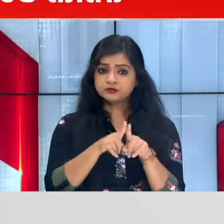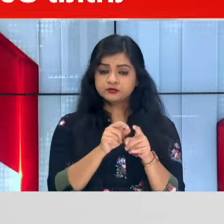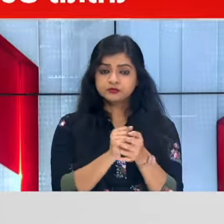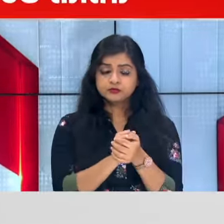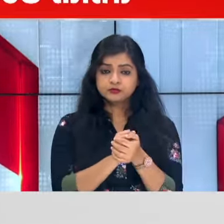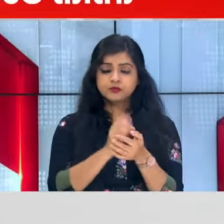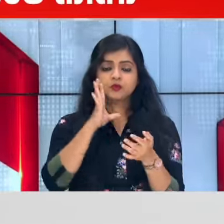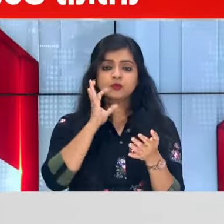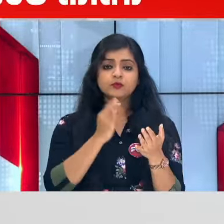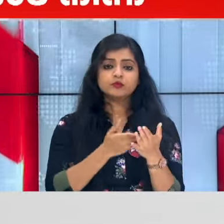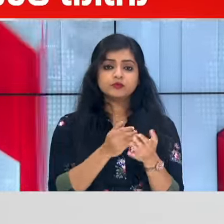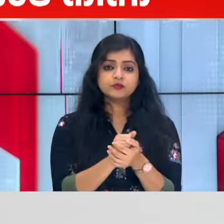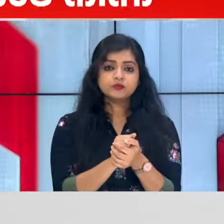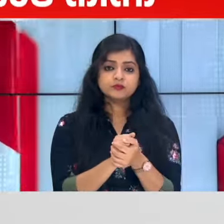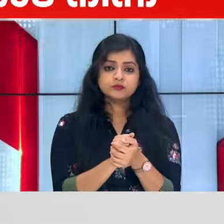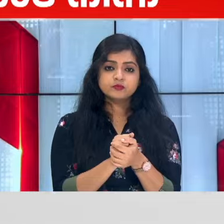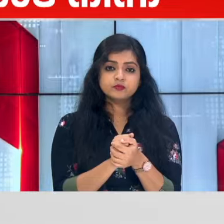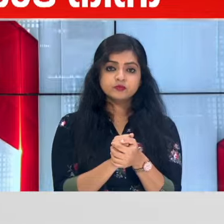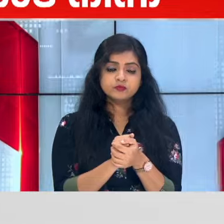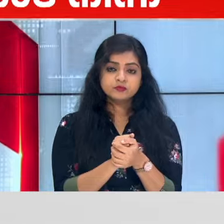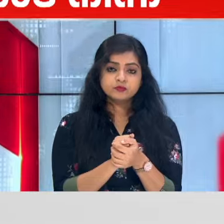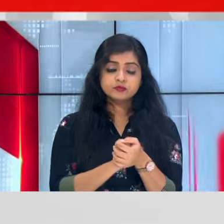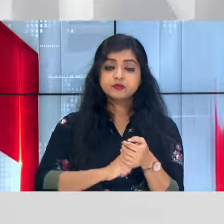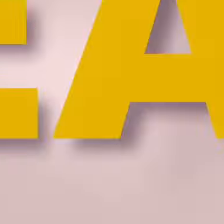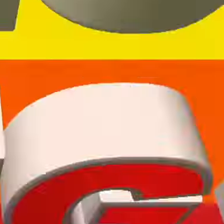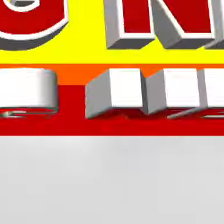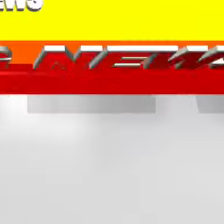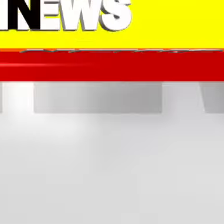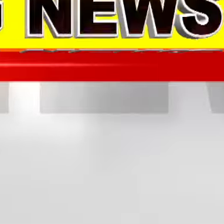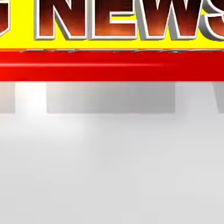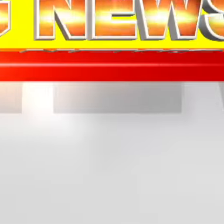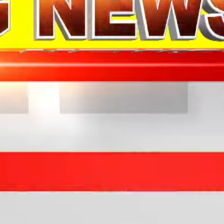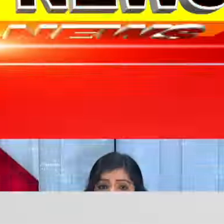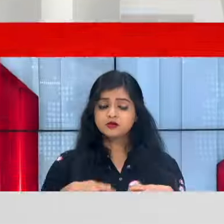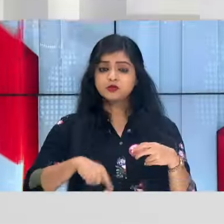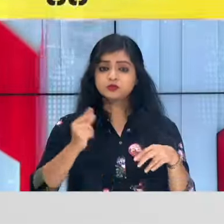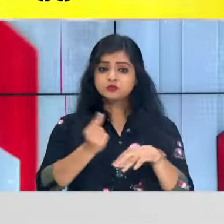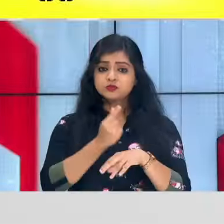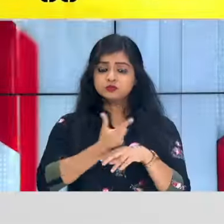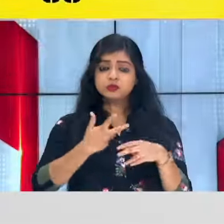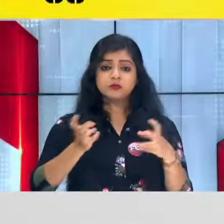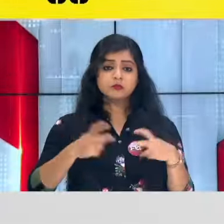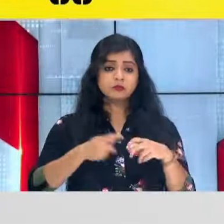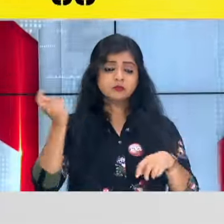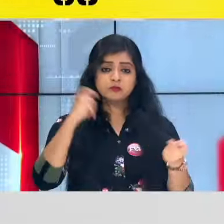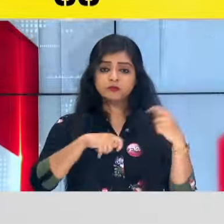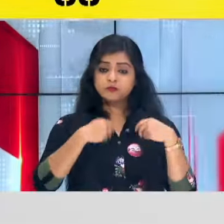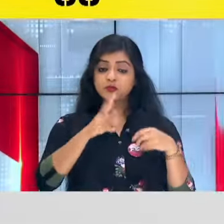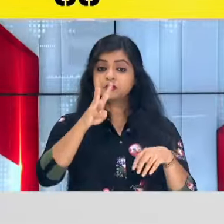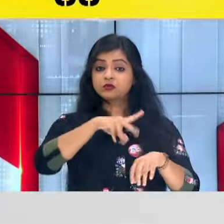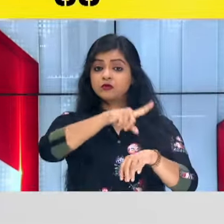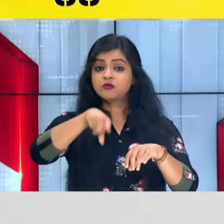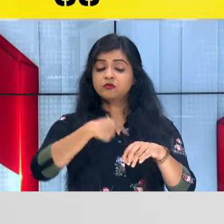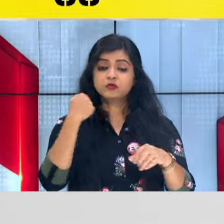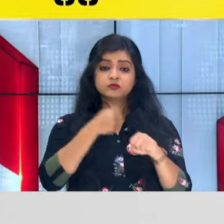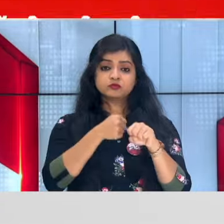ശ്രദ്ധേയമായ വസ്തുതയാണ്. ആയുധങ്ങൾ ഉപയോഗിച്ചും അതുപോലെ തന്നെ ബെൽറ്റ് പോലുള്ള വസ്തുക്കൾ ഉപയോഗിച്ചും സിദ്ധാർത്ഥിനെ 3 മണിക്കൂറോളം തുടർച്ചയായി മർദ്ദിച്ചു.